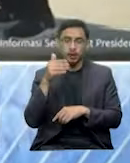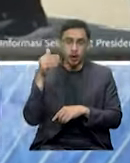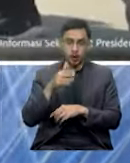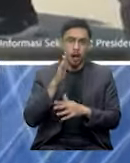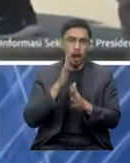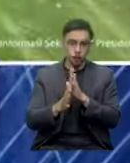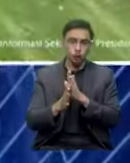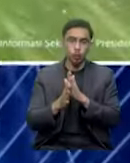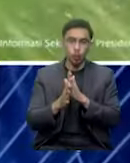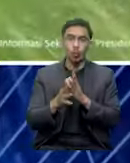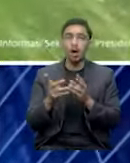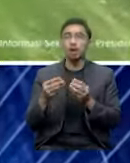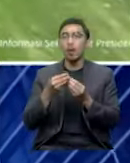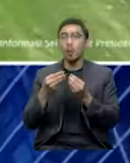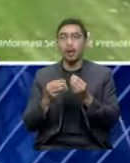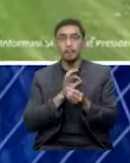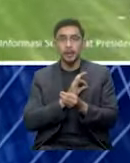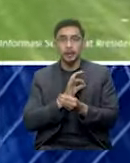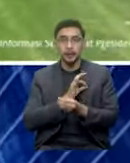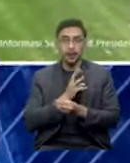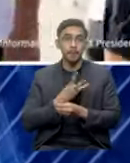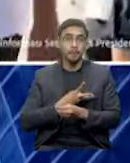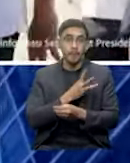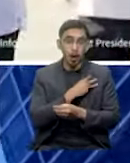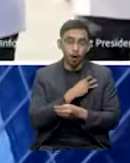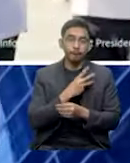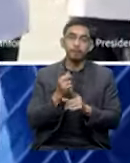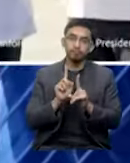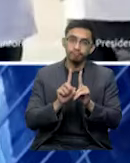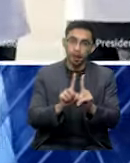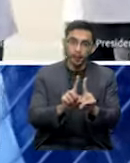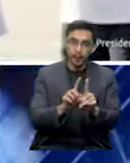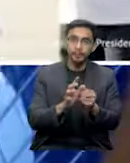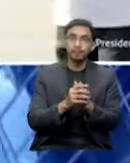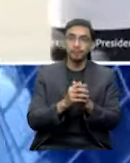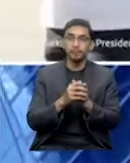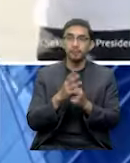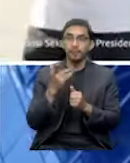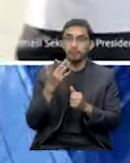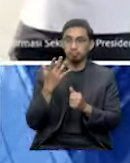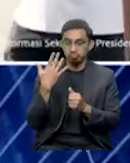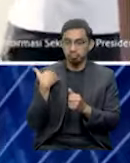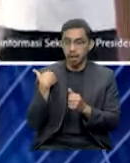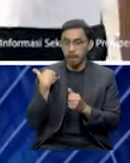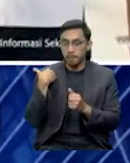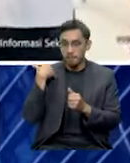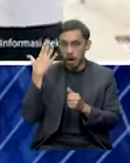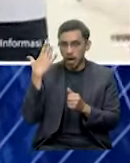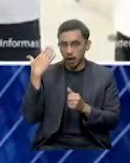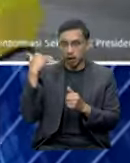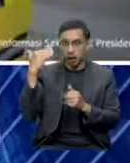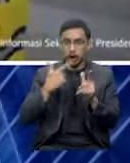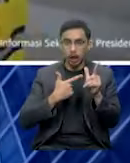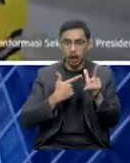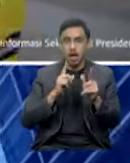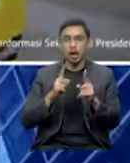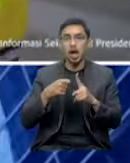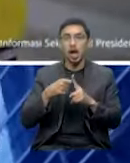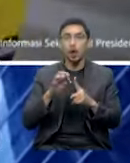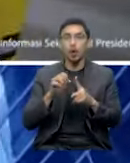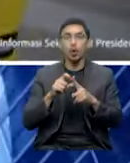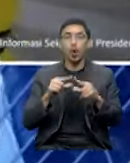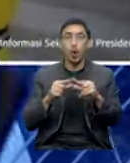Wakil Presiden Ma'ruf Amin, kemudian nanti juga hadir Panglima TNI, kemudian ada Panglima Kodam atau Pangdam, dan